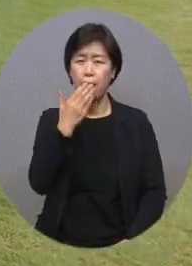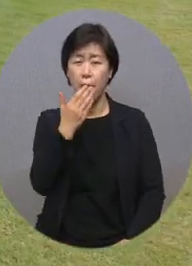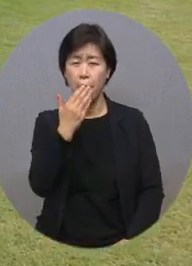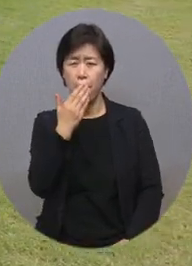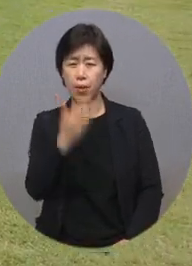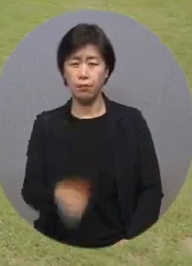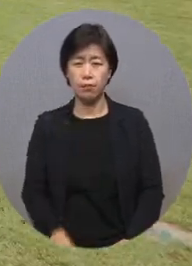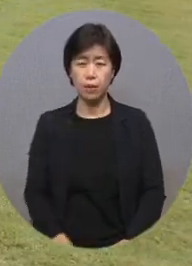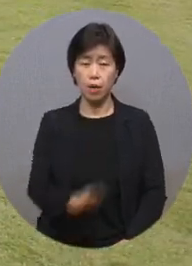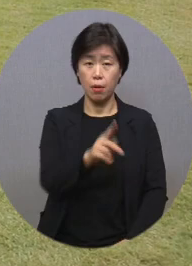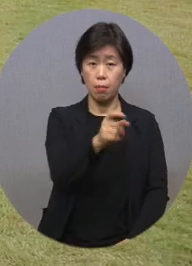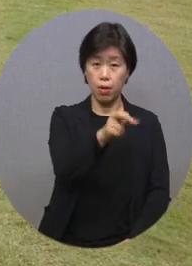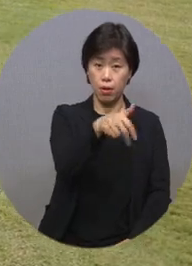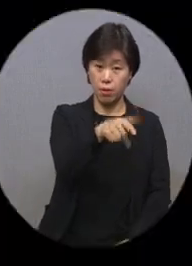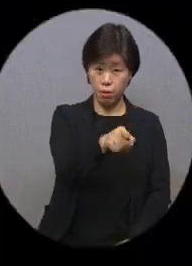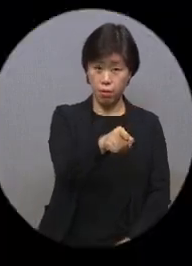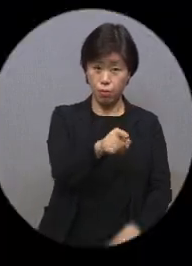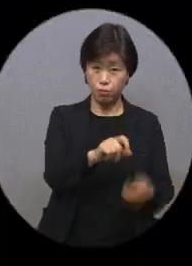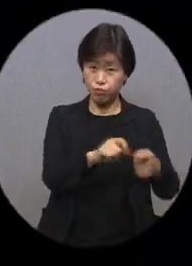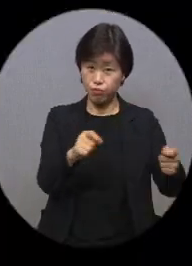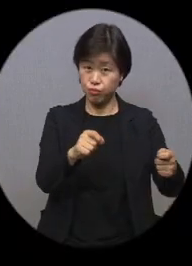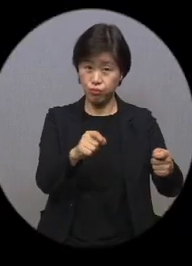이상한데? 벙커는 줄로 해서 앞으로 못 나가요?